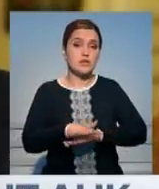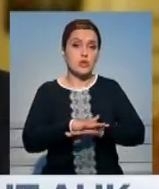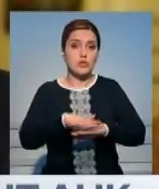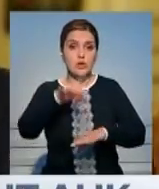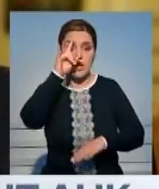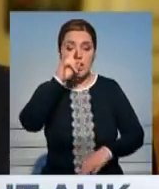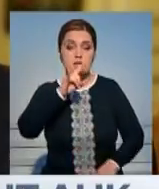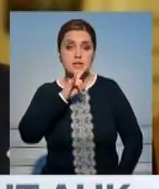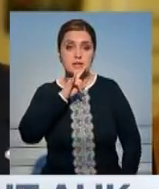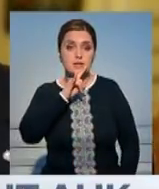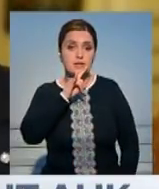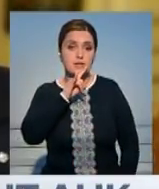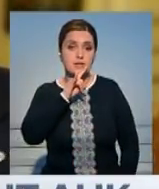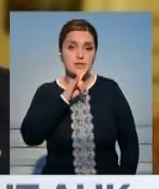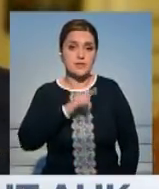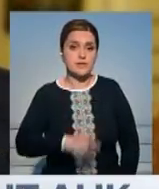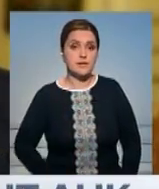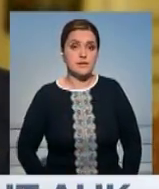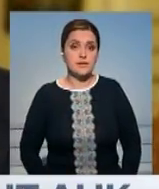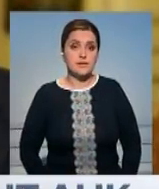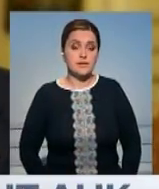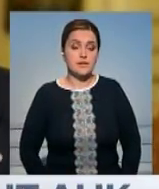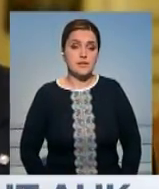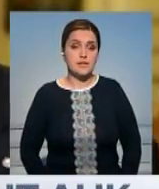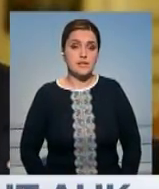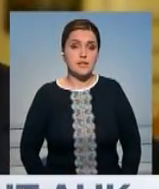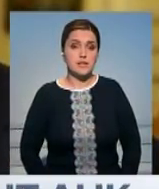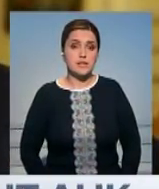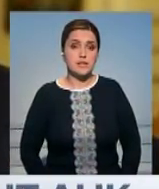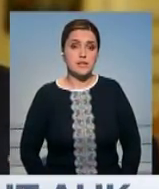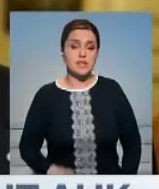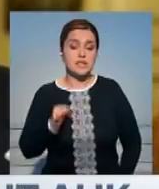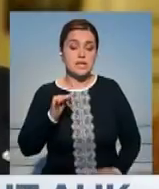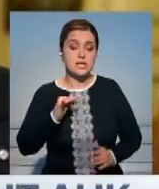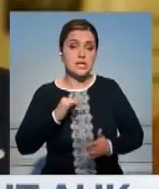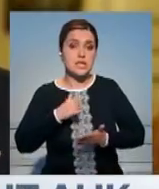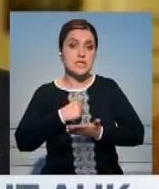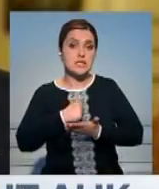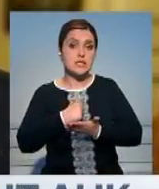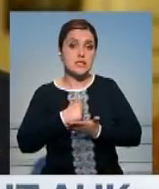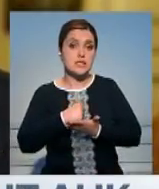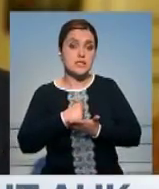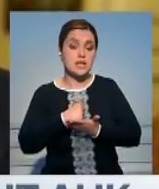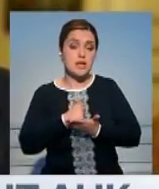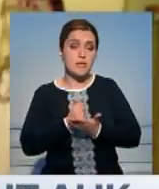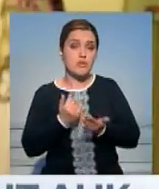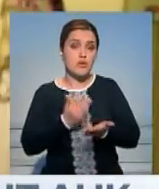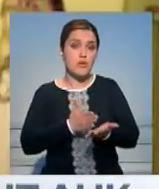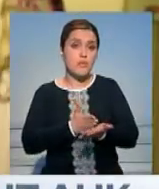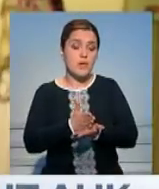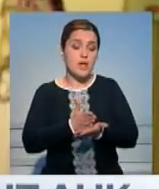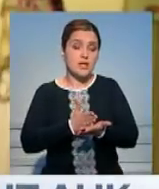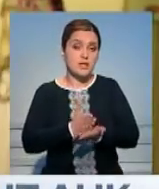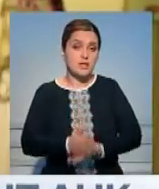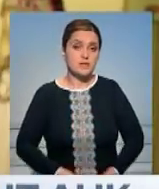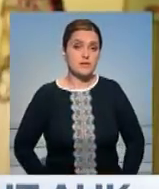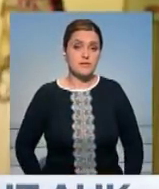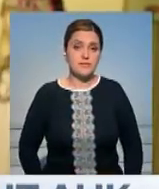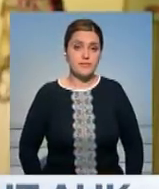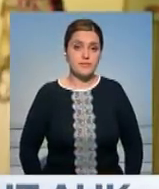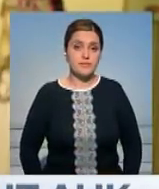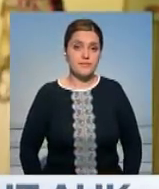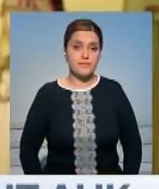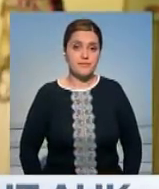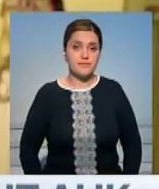Казахстана и закрепляется сегодняшней политика и практика. Для нас